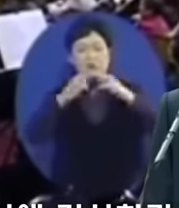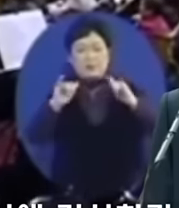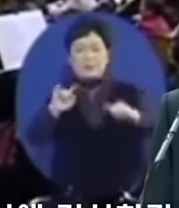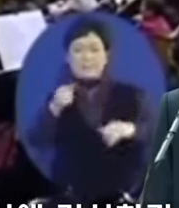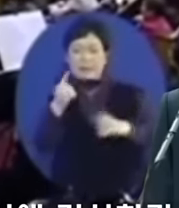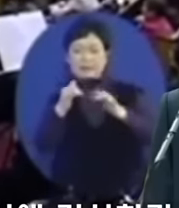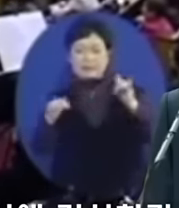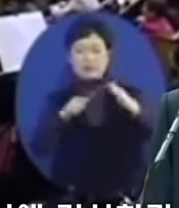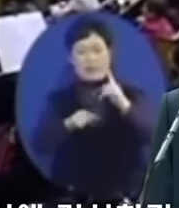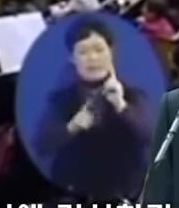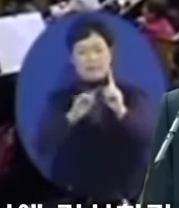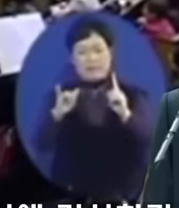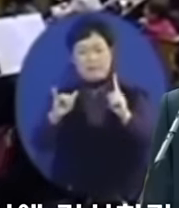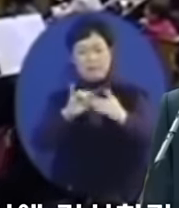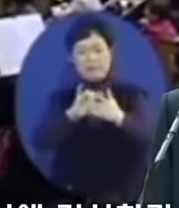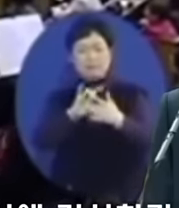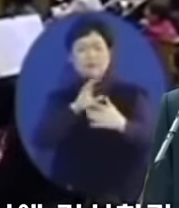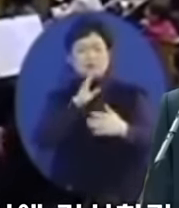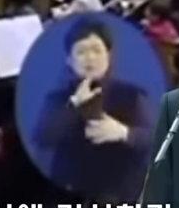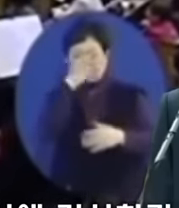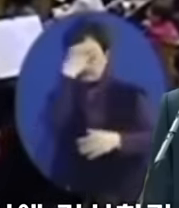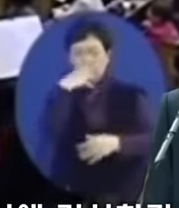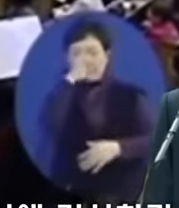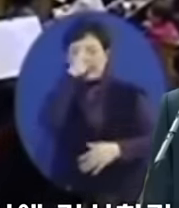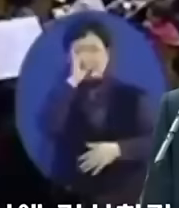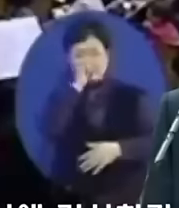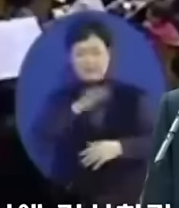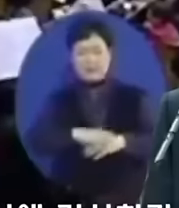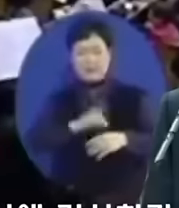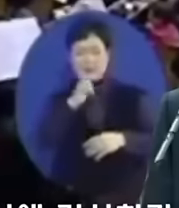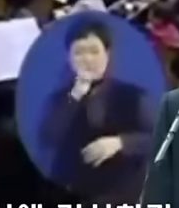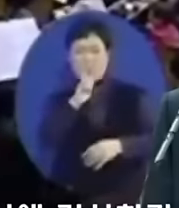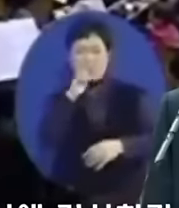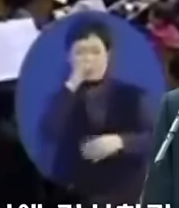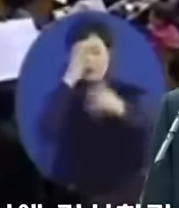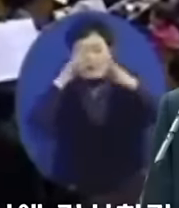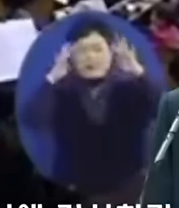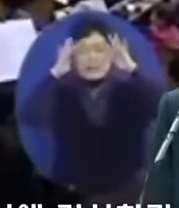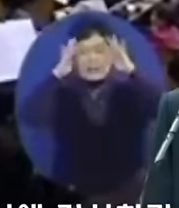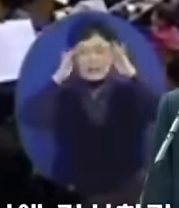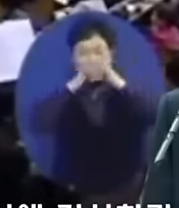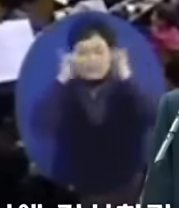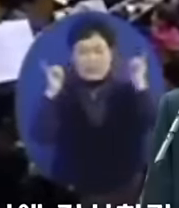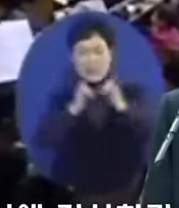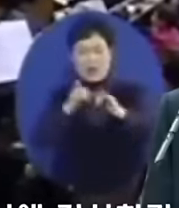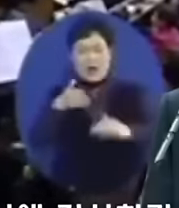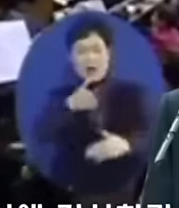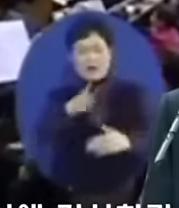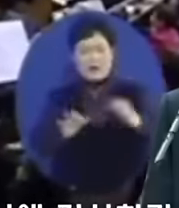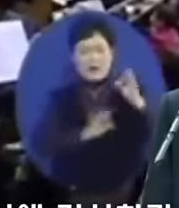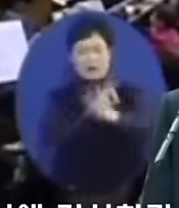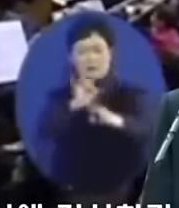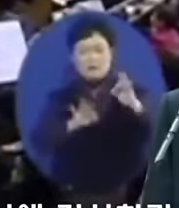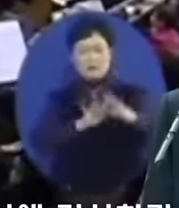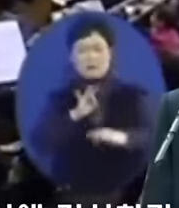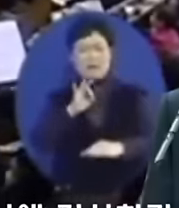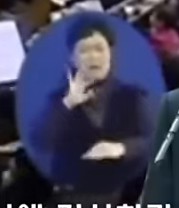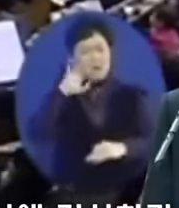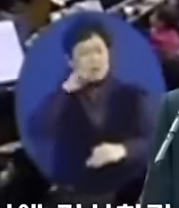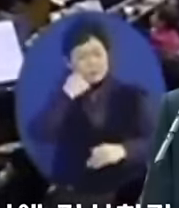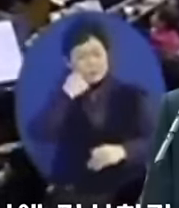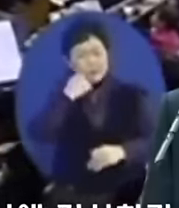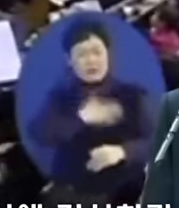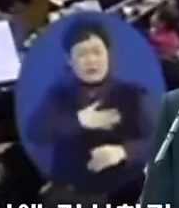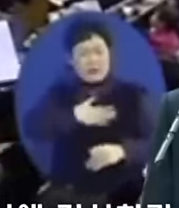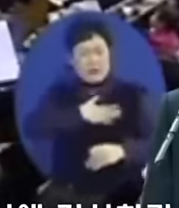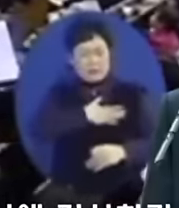중 1명꼴로 우울증 환자인 것입니다. 고려대 사회학과의 김문조 교수는 경제가 나빠질수록 사람들이 감정을